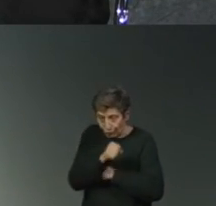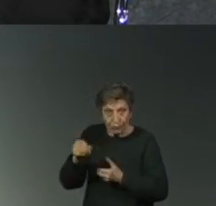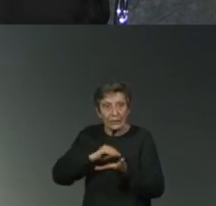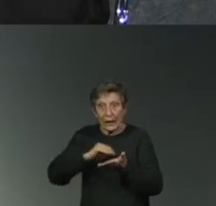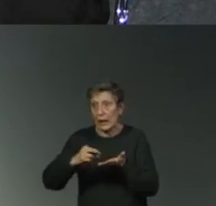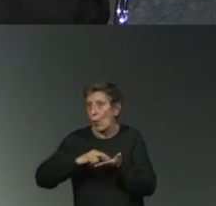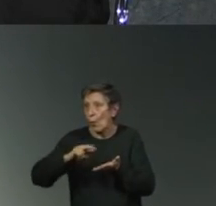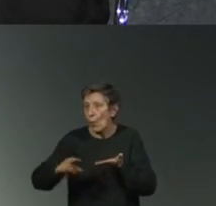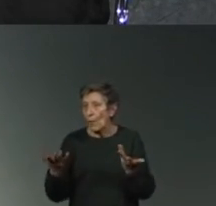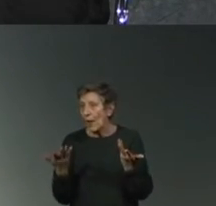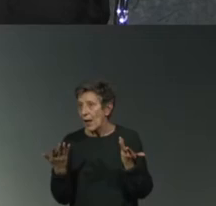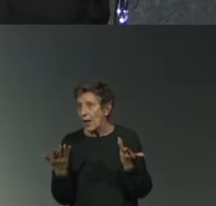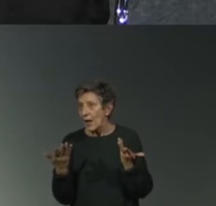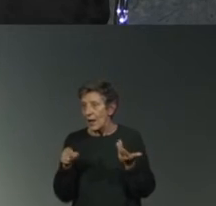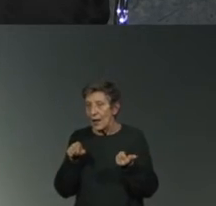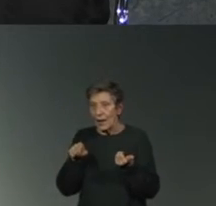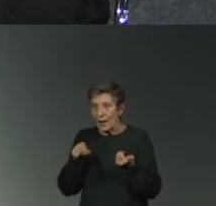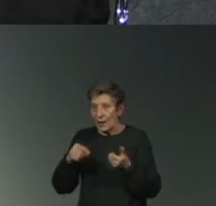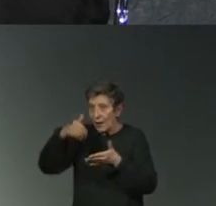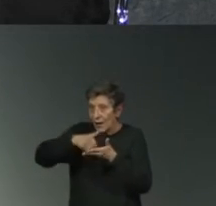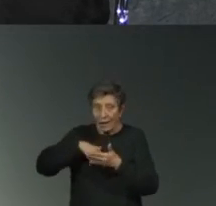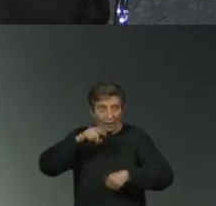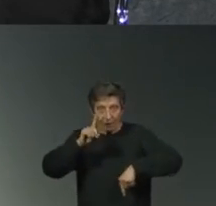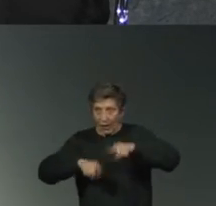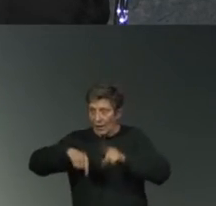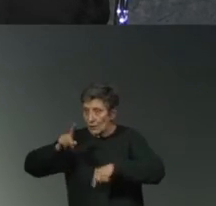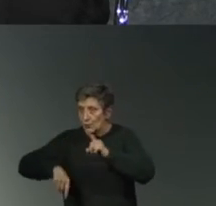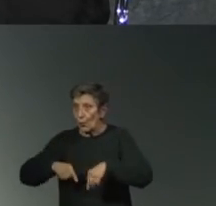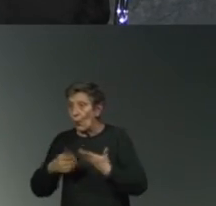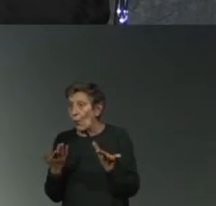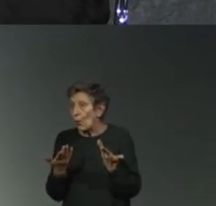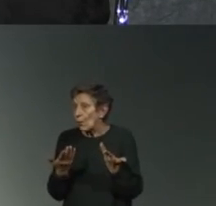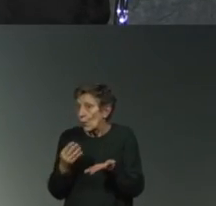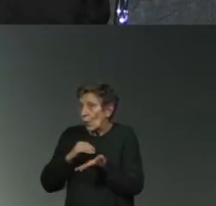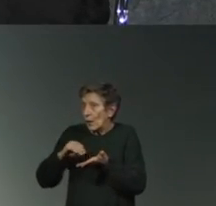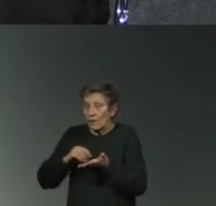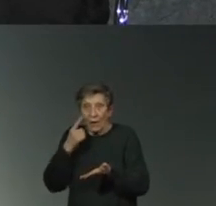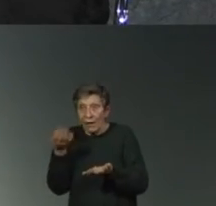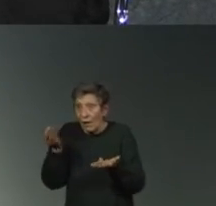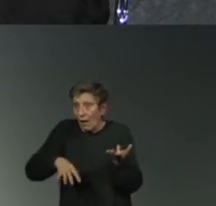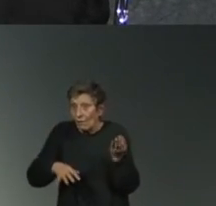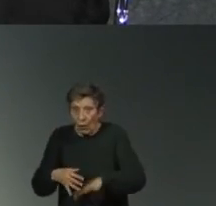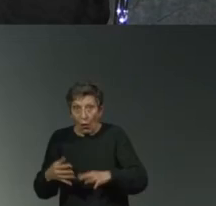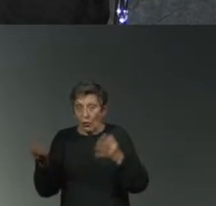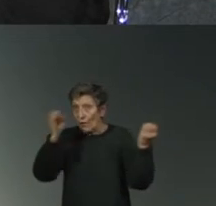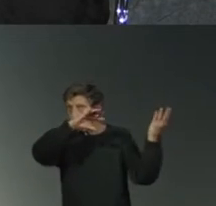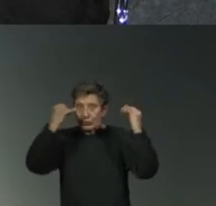toutes les variations qu'il fait intervenir, soit qu'il l'invente en puisant dans son